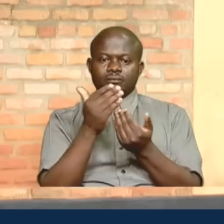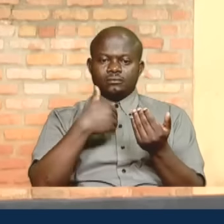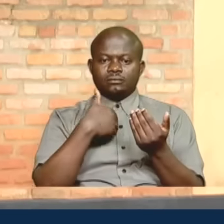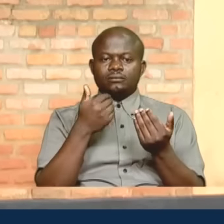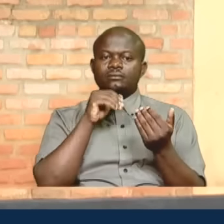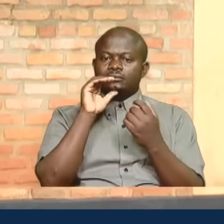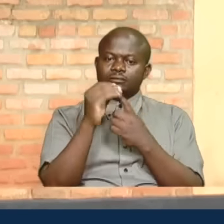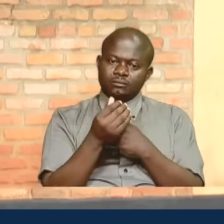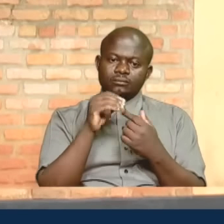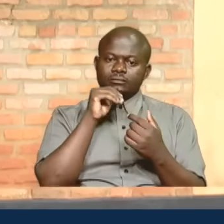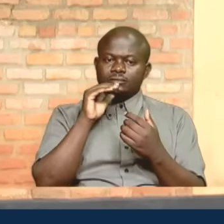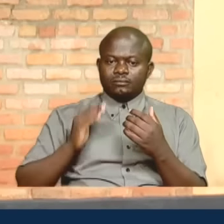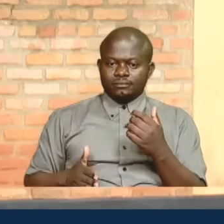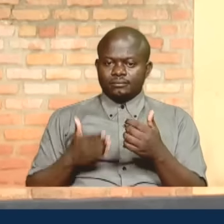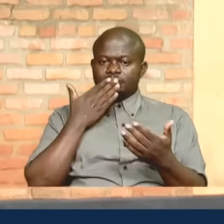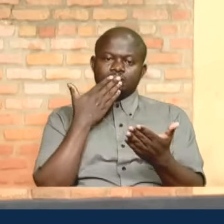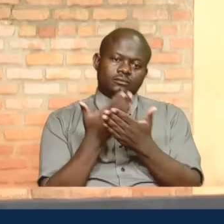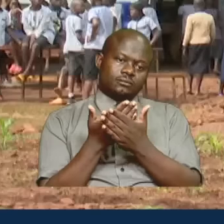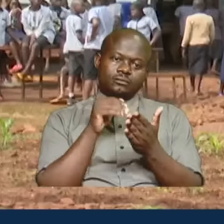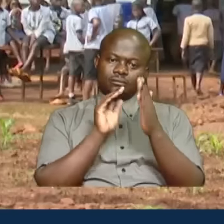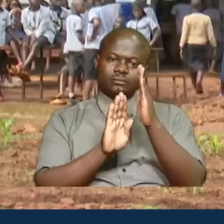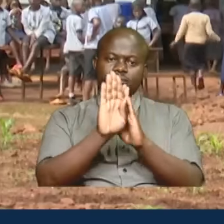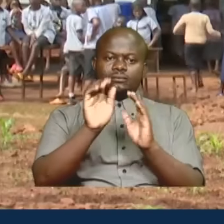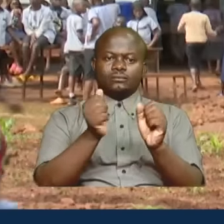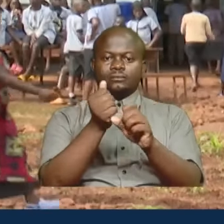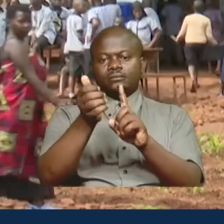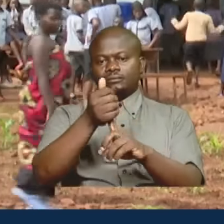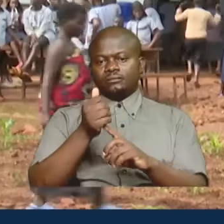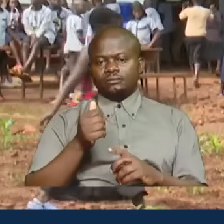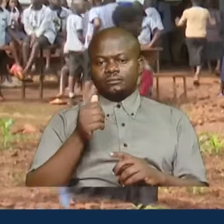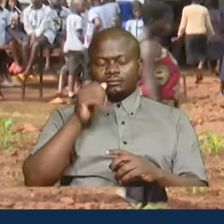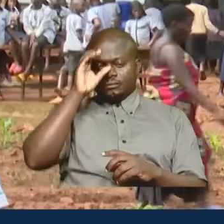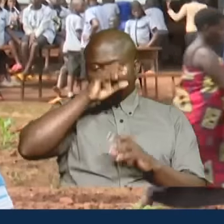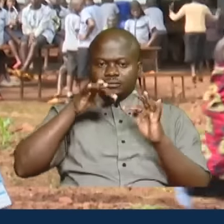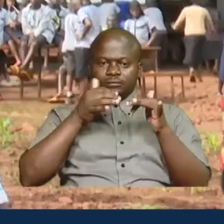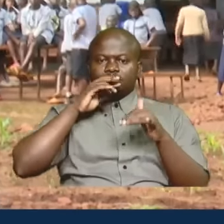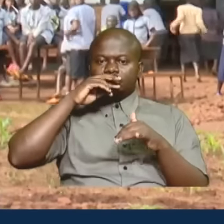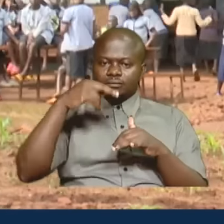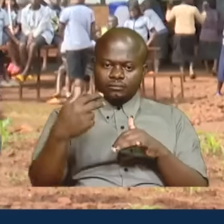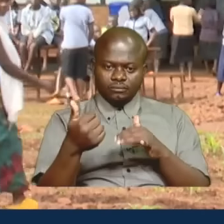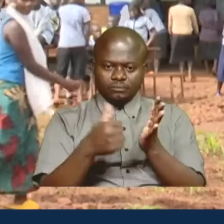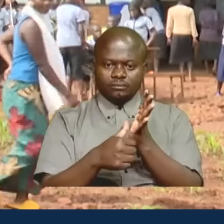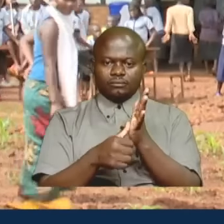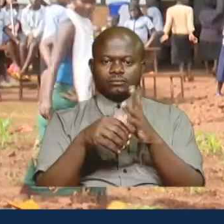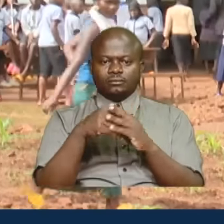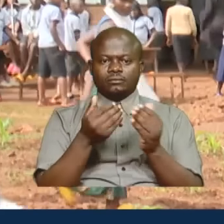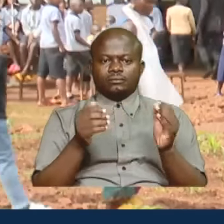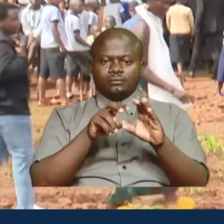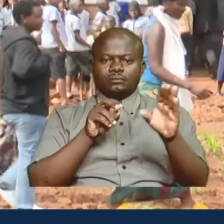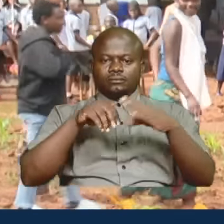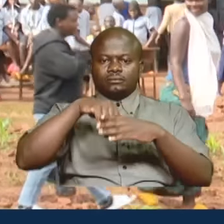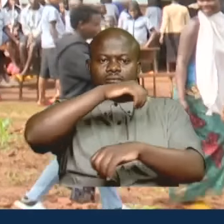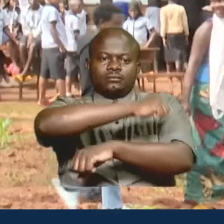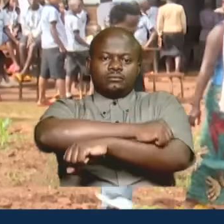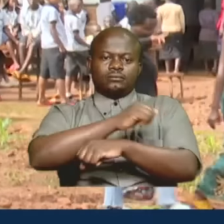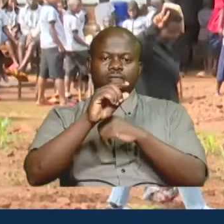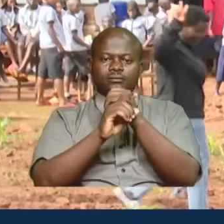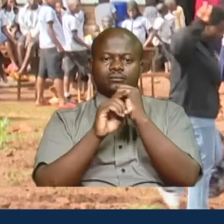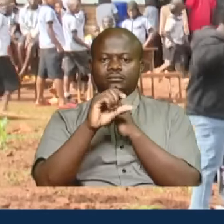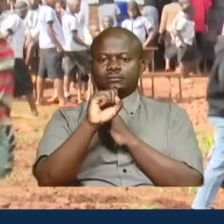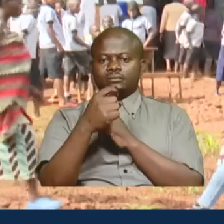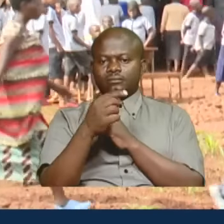muco, nta myifatire, nta n'iterambere yageraho. Mu gushakira igisubizo kirambye abana bata ishuri mu karere ka Gisagara,